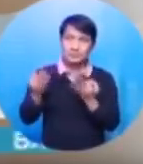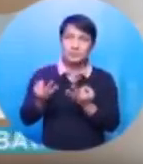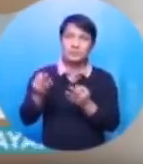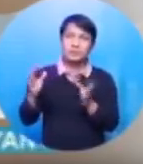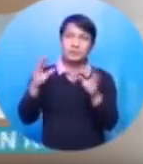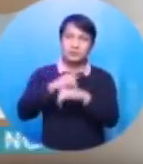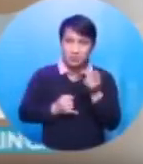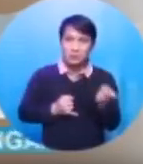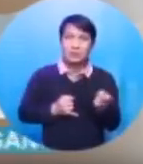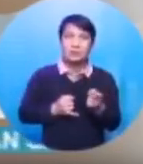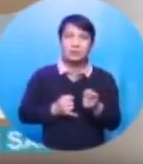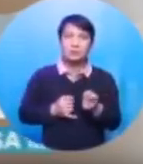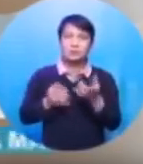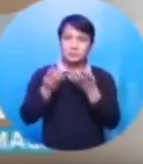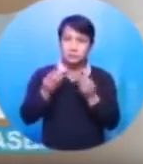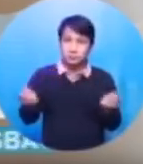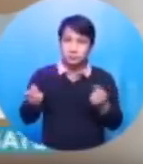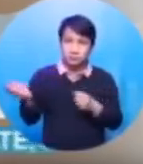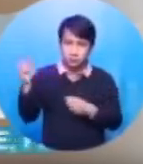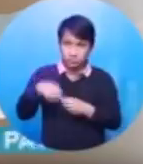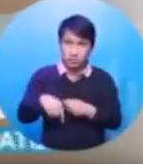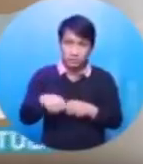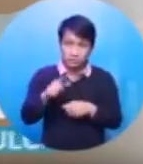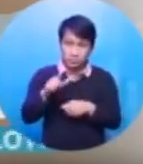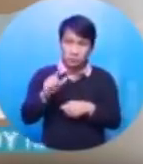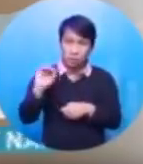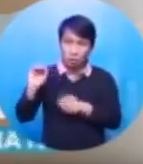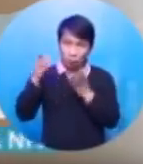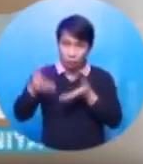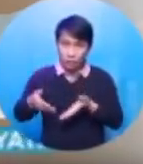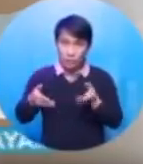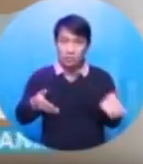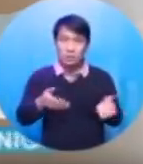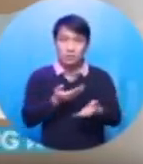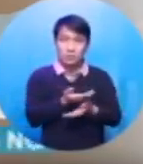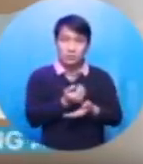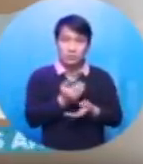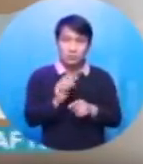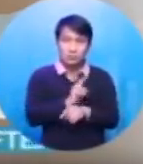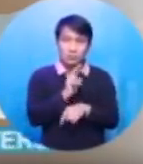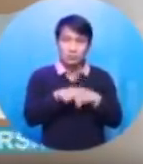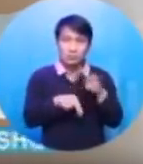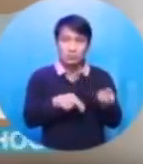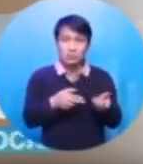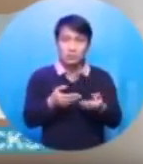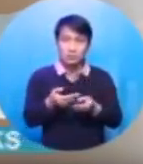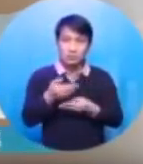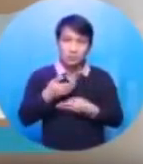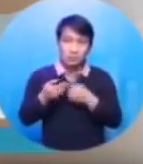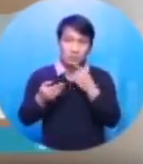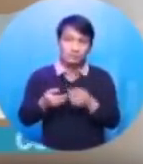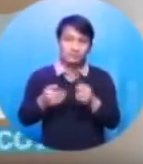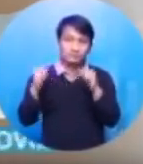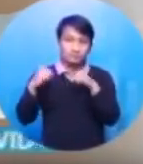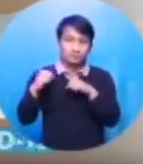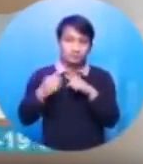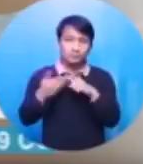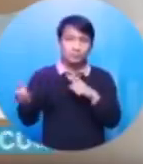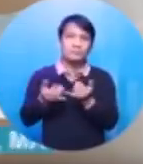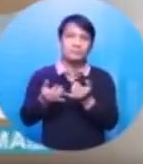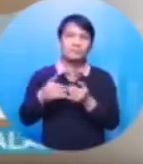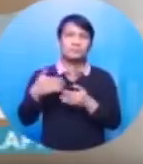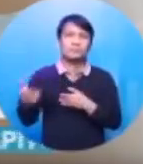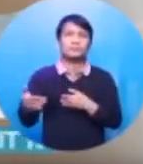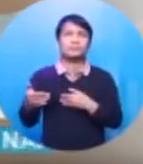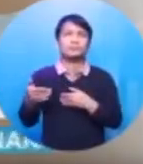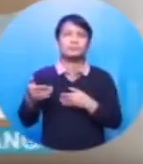And then lastly, kapag dumating na yung landlord at para yung mga gamit ay ilalabas, then pakiusapan natin yung barangay